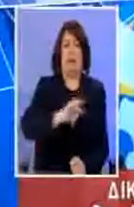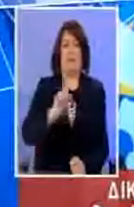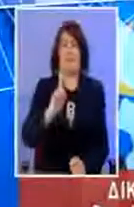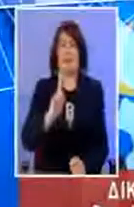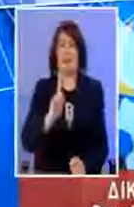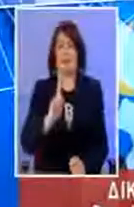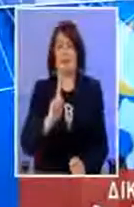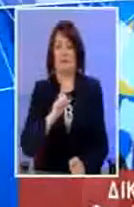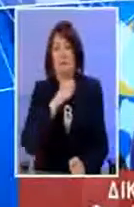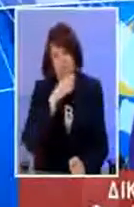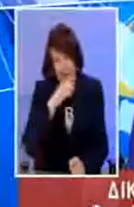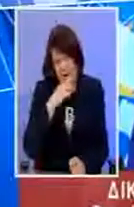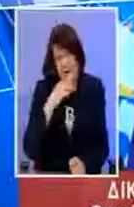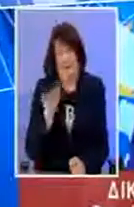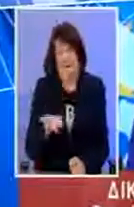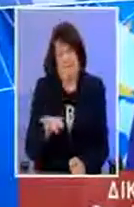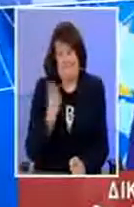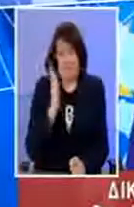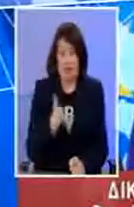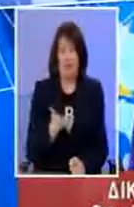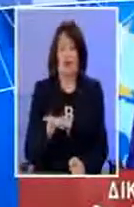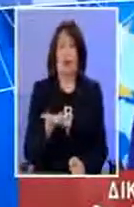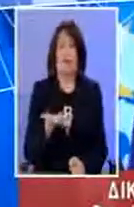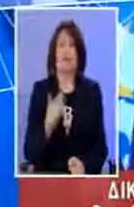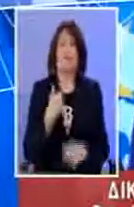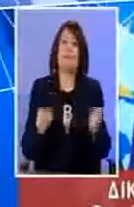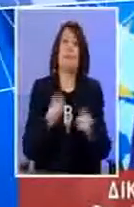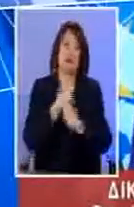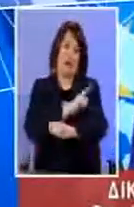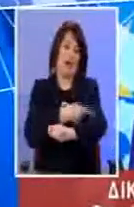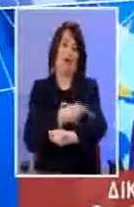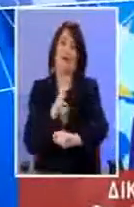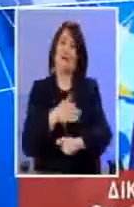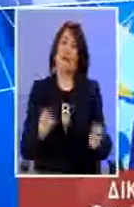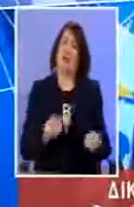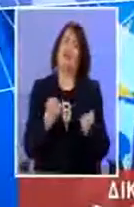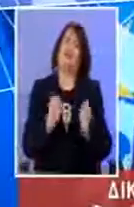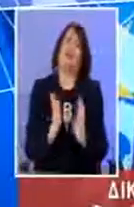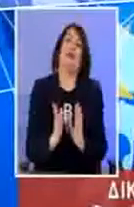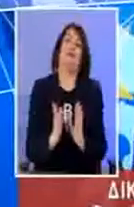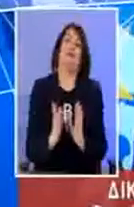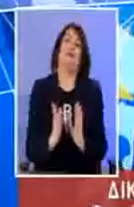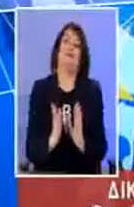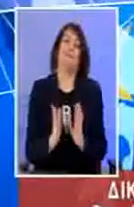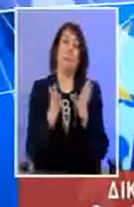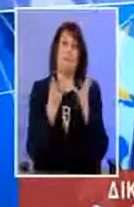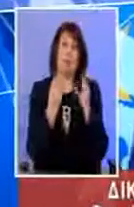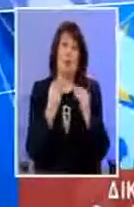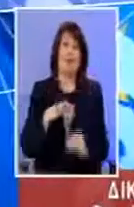άμυρος της πραγματικότητας, αλλά και να μπορεί να αξιοποιήσει τις ικανότητές του. Οι οποίες σε πολλές περιπτώσεις οξύνονται λόγω